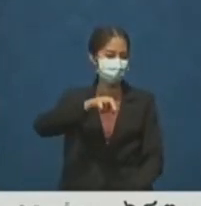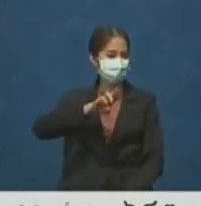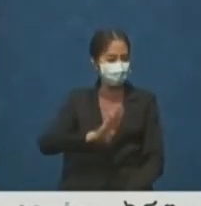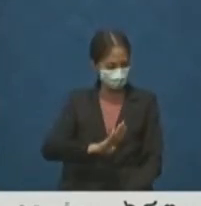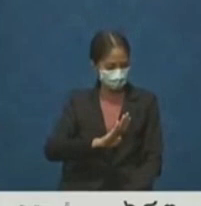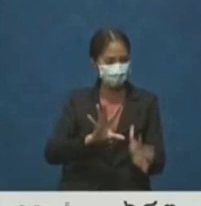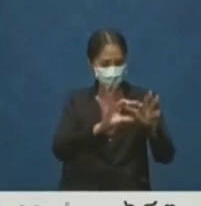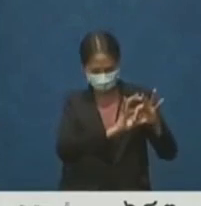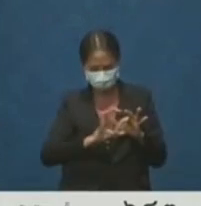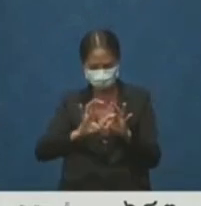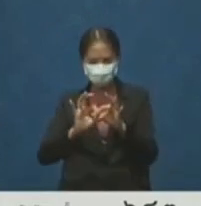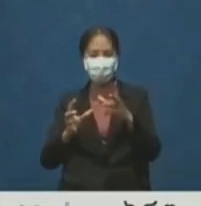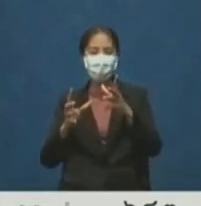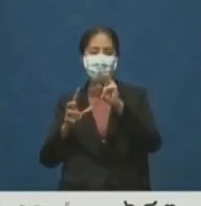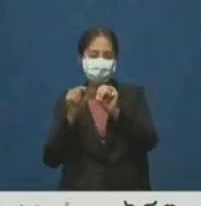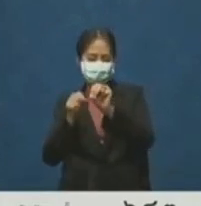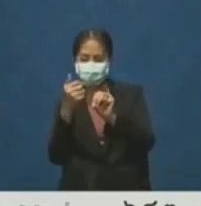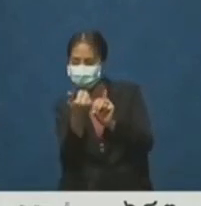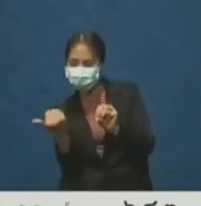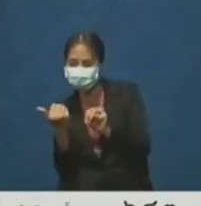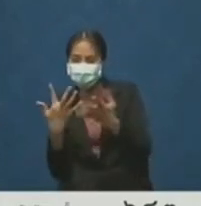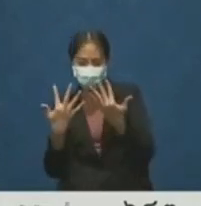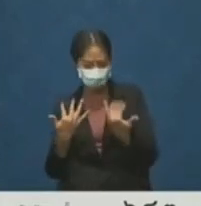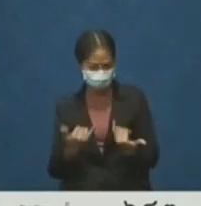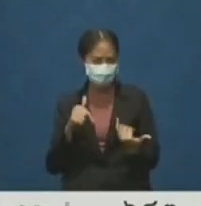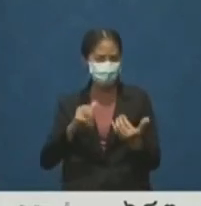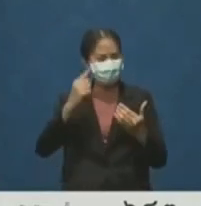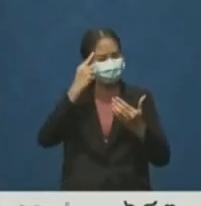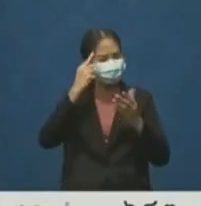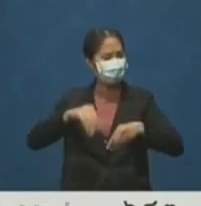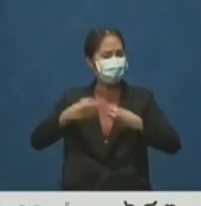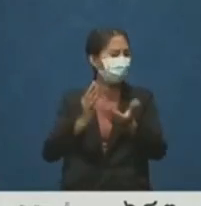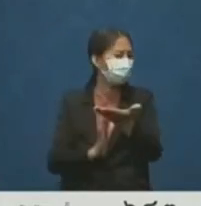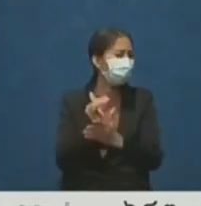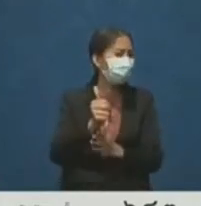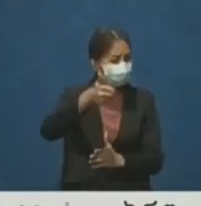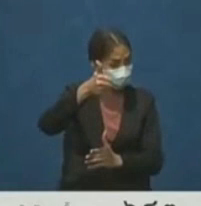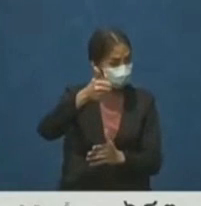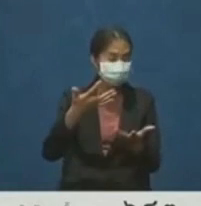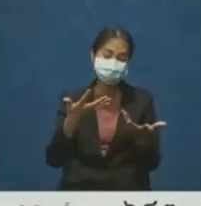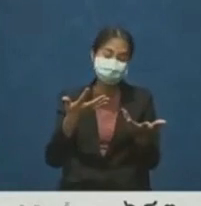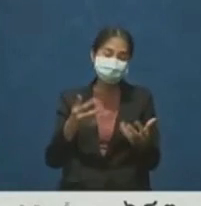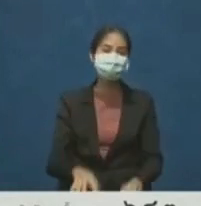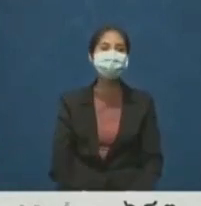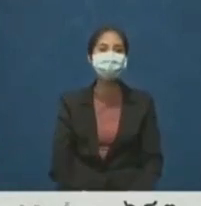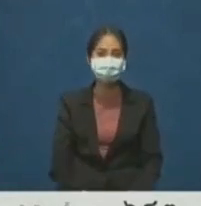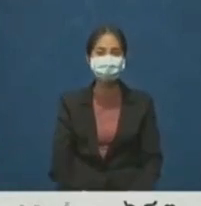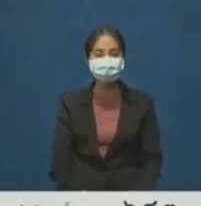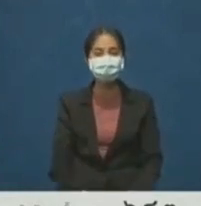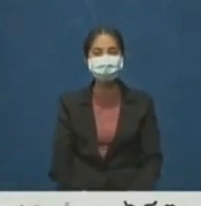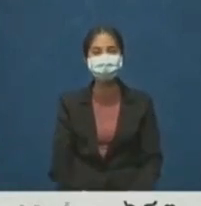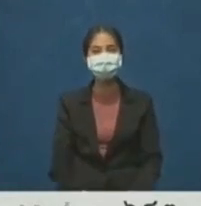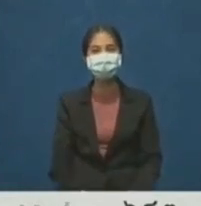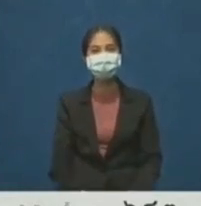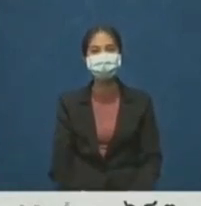บับนี้และเกี่ยวเนื่องกับหลายมาตราแล้วอย่างนี้เราจะปล่อยให้ร่างพรบฉบับนี้ผ่านไปได้อย่างไรครับ